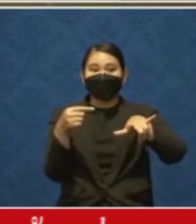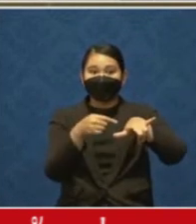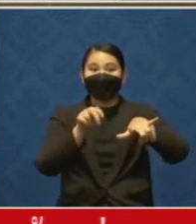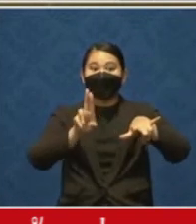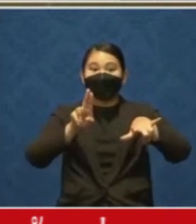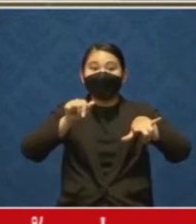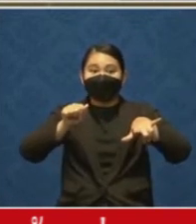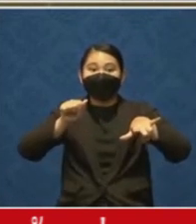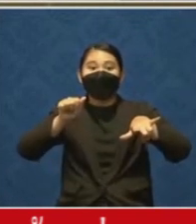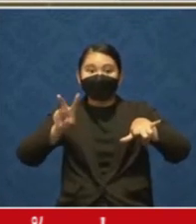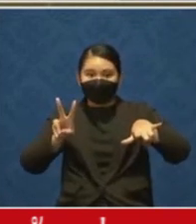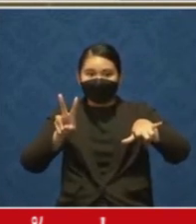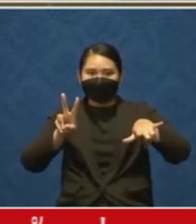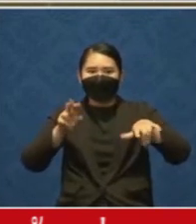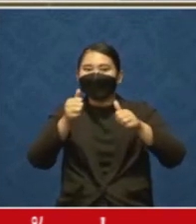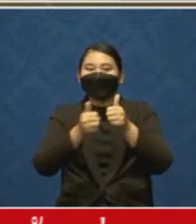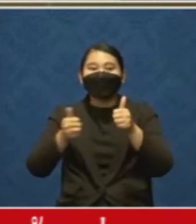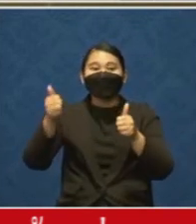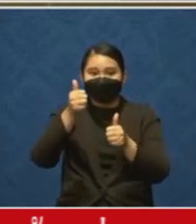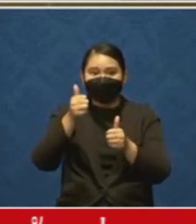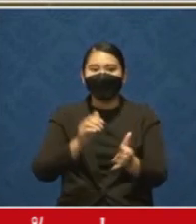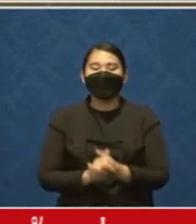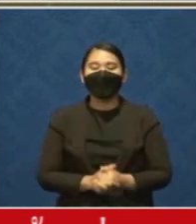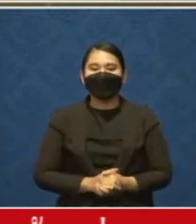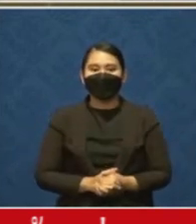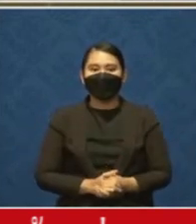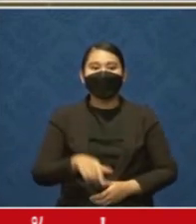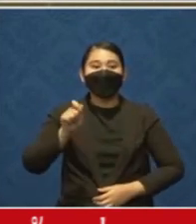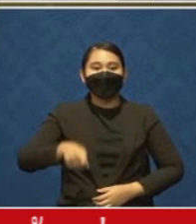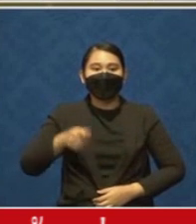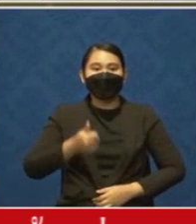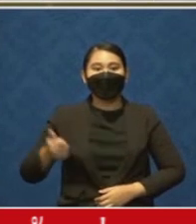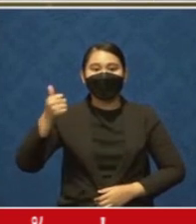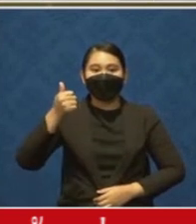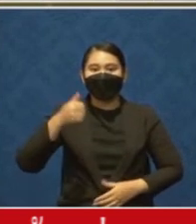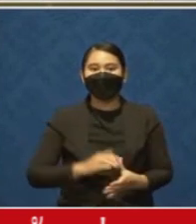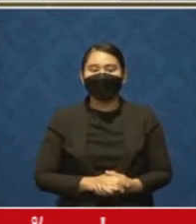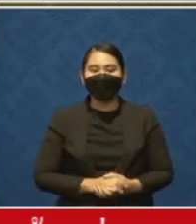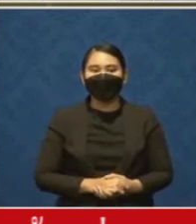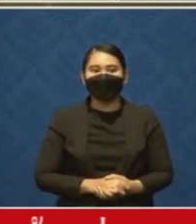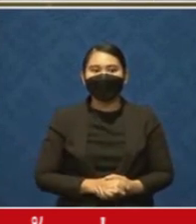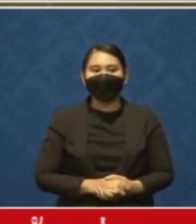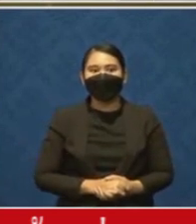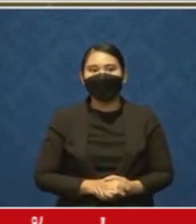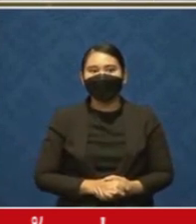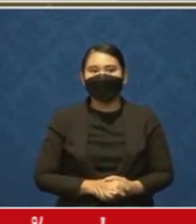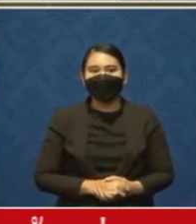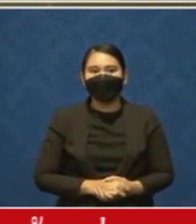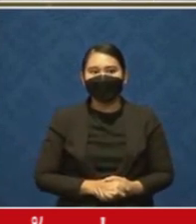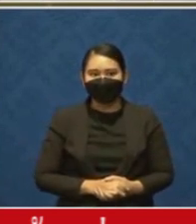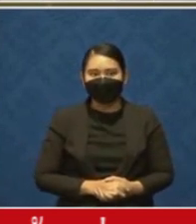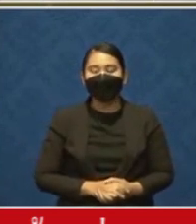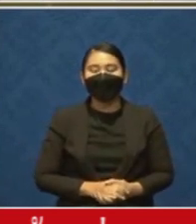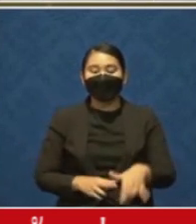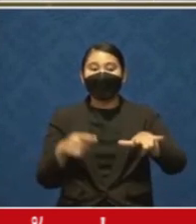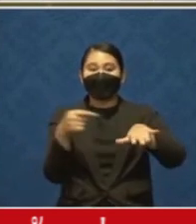นะในรอบนี้เนี่ยที่บอกว่า UAV นะครับรุ่น Hermes 900